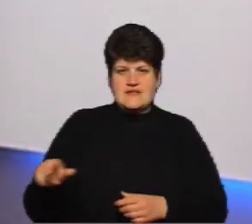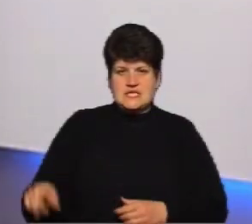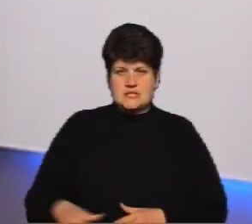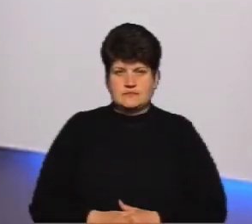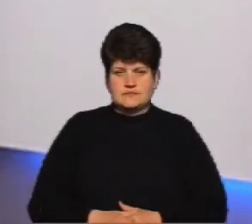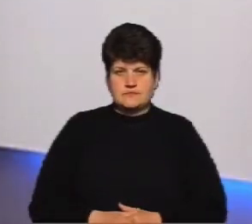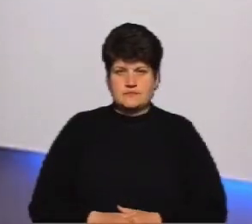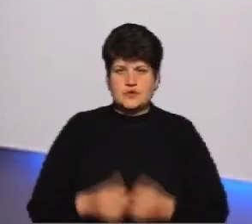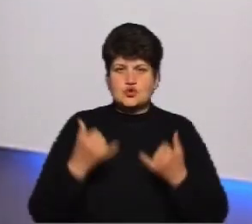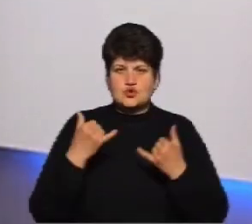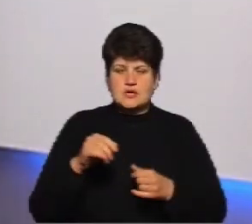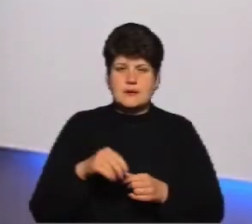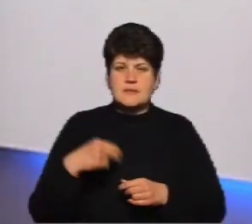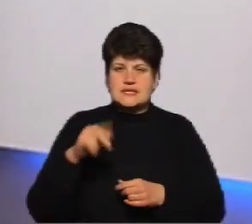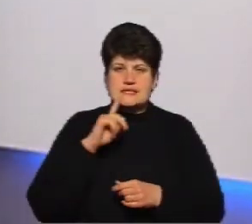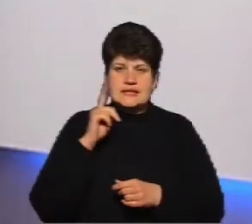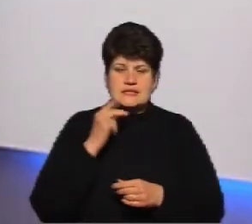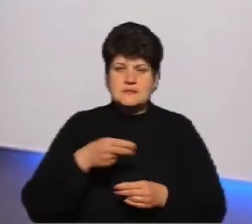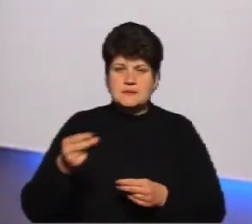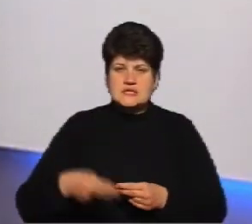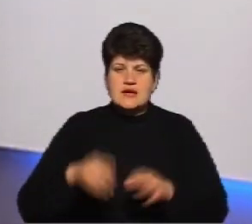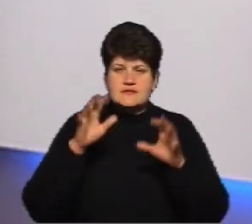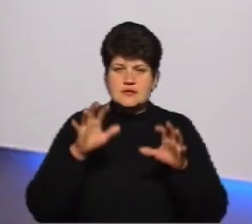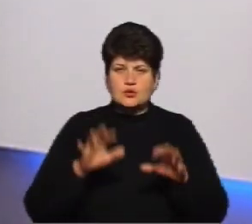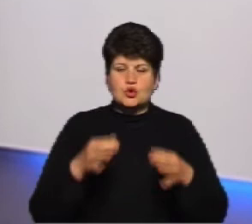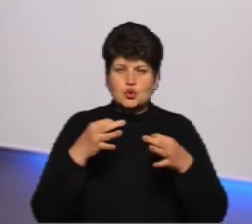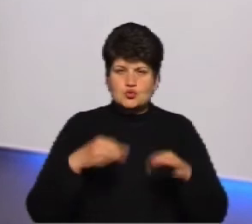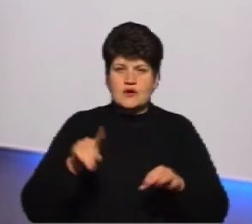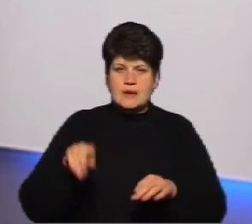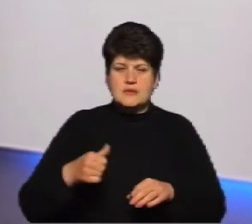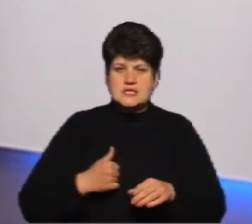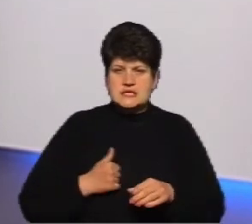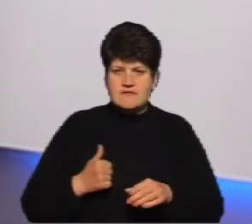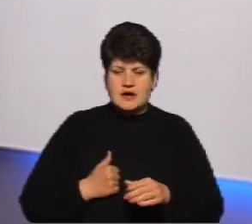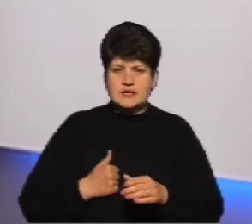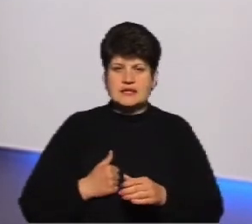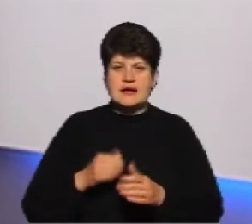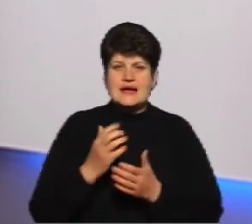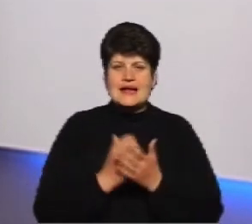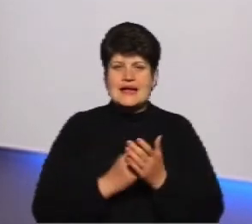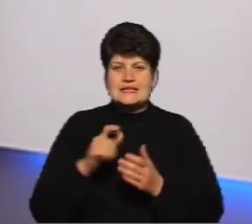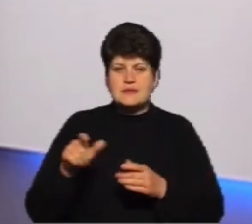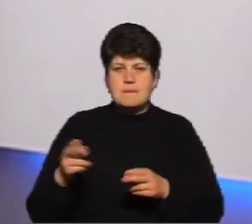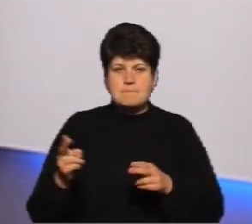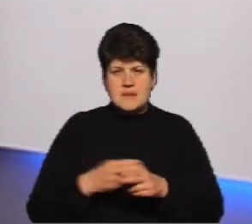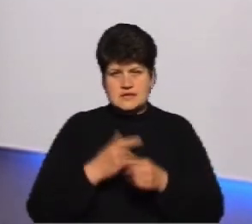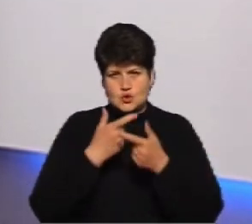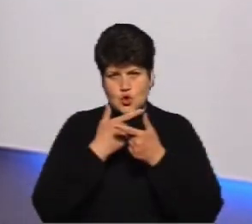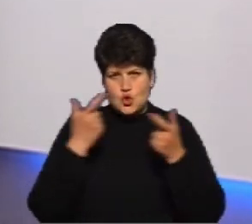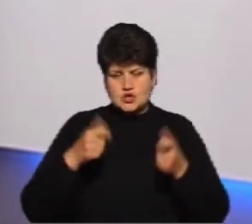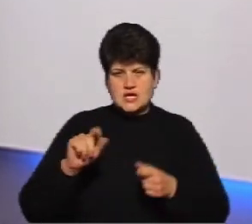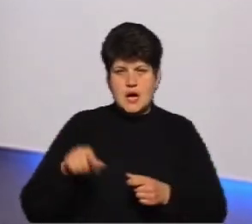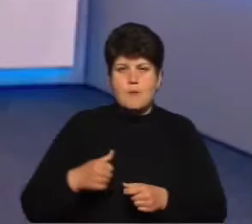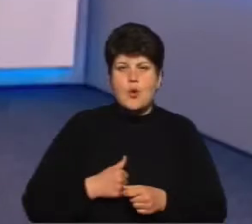Сьогодні президент Зеленський підписав закон, який дозволяє призивати на військову службу резервістів без оголошення мобілізації, що це означає,